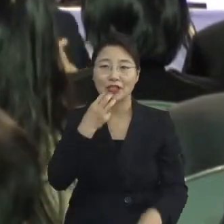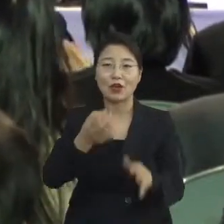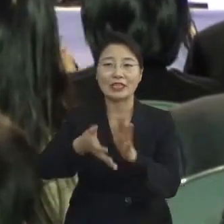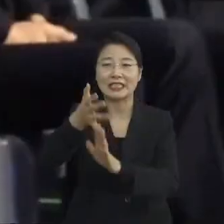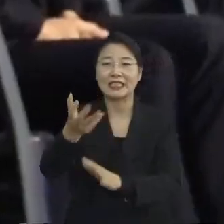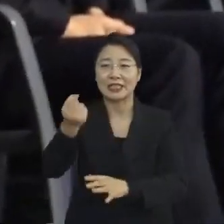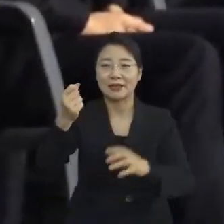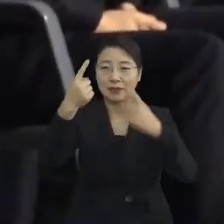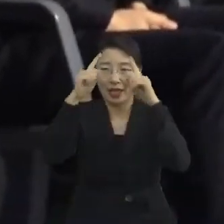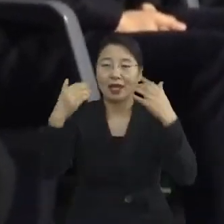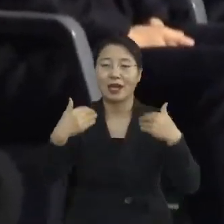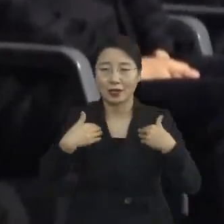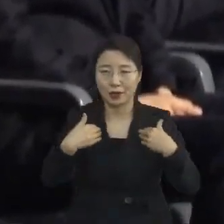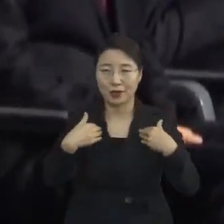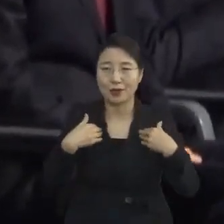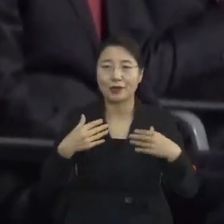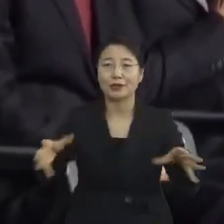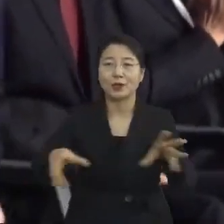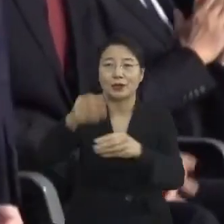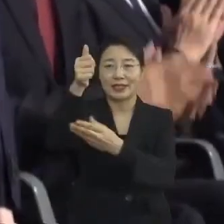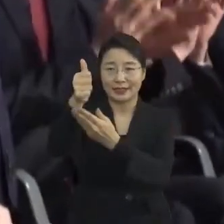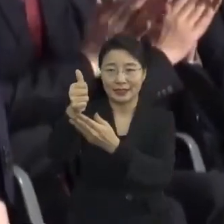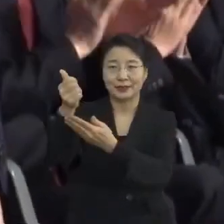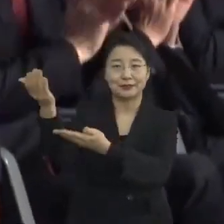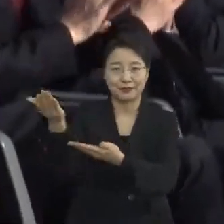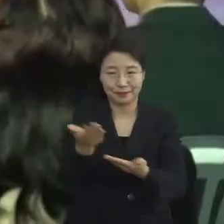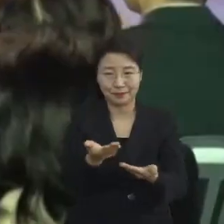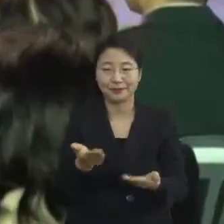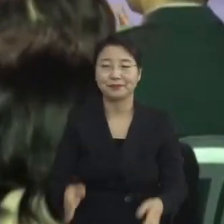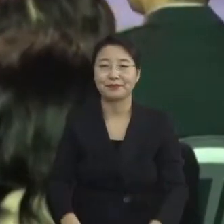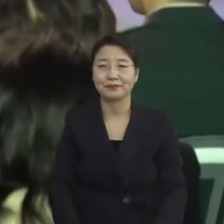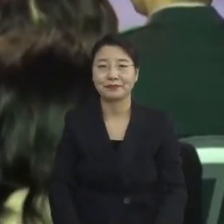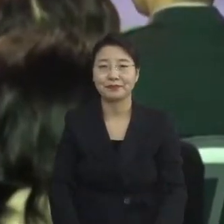서울시립대학교 원용걸 총장님 참석하셨습니다.